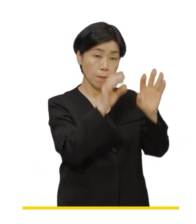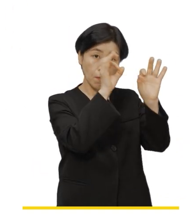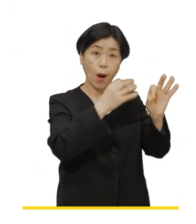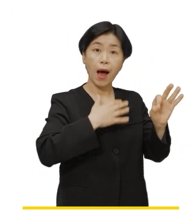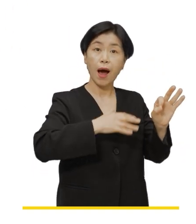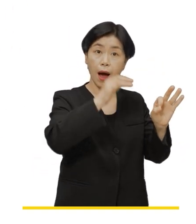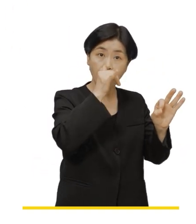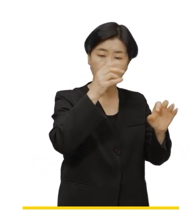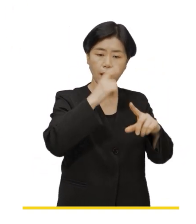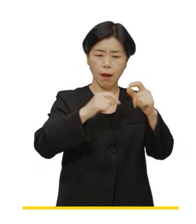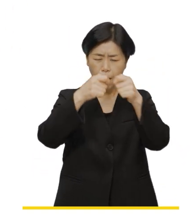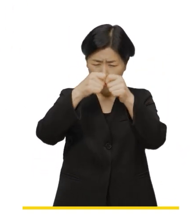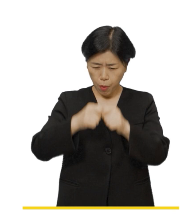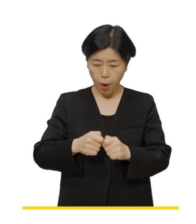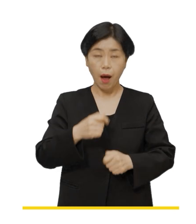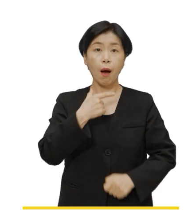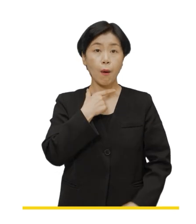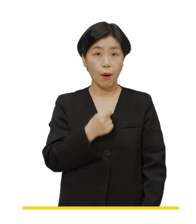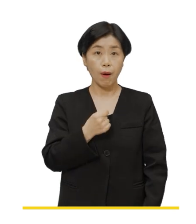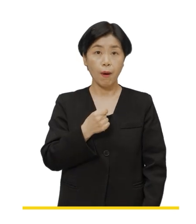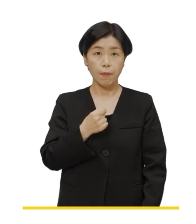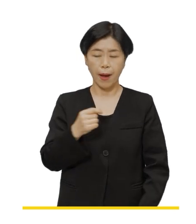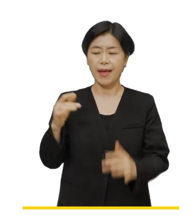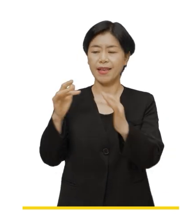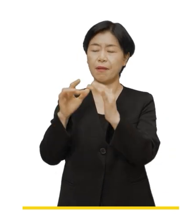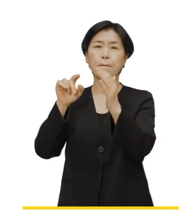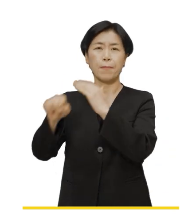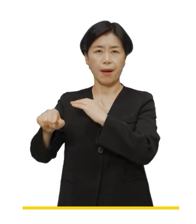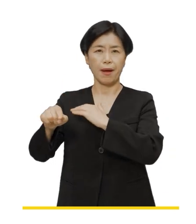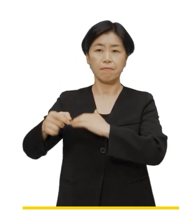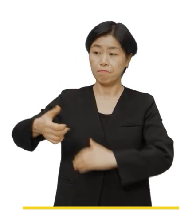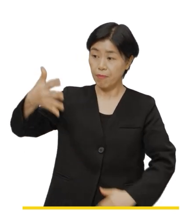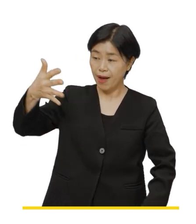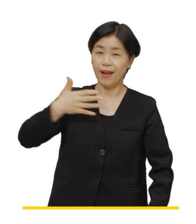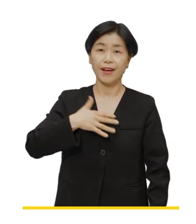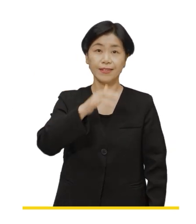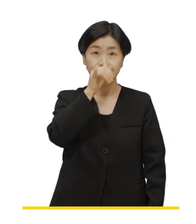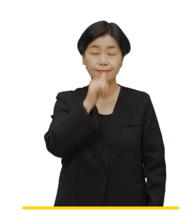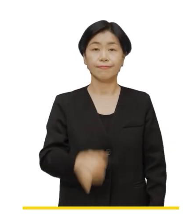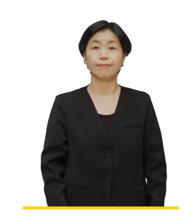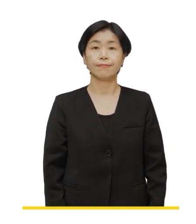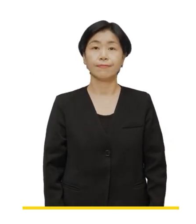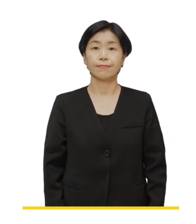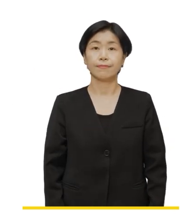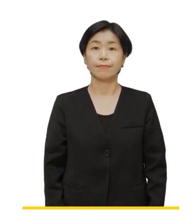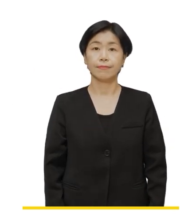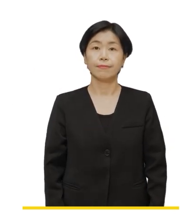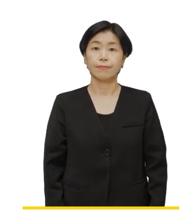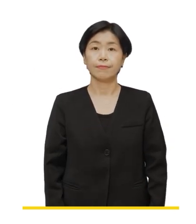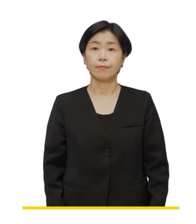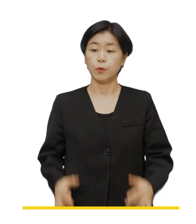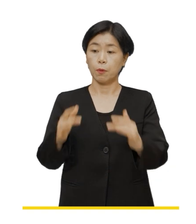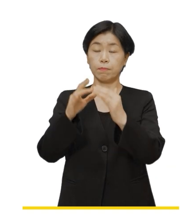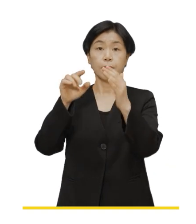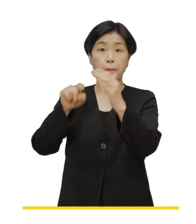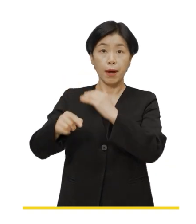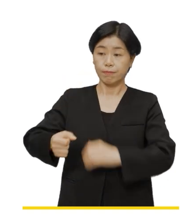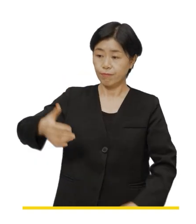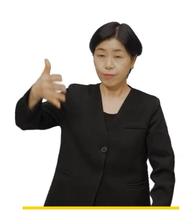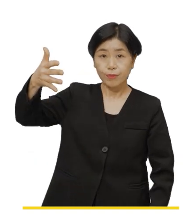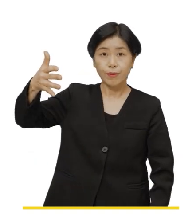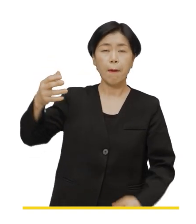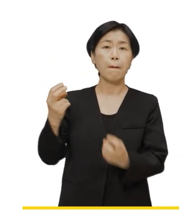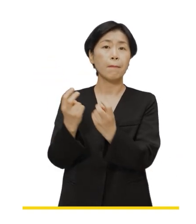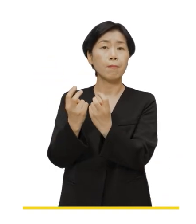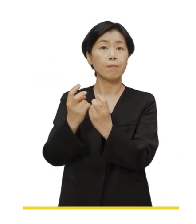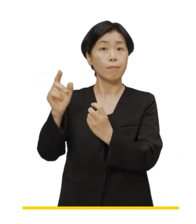정보는 의약품 안전나라 홈페이지에서 확인할 수 있어요. 그럼 의약품 안전나라